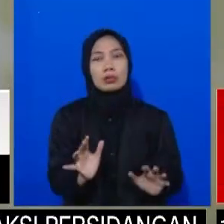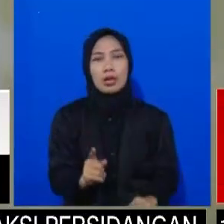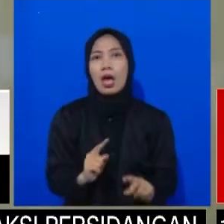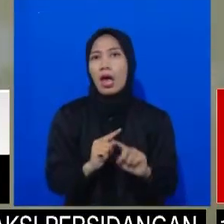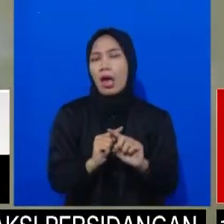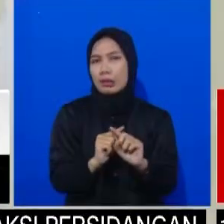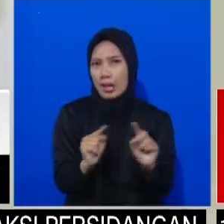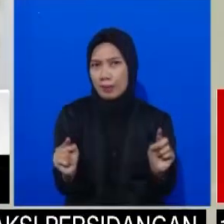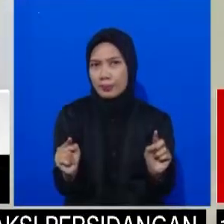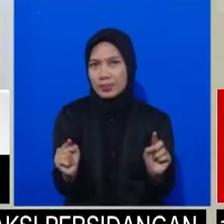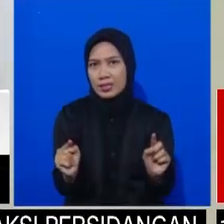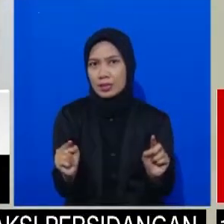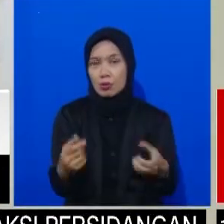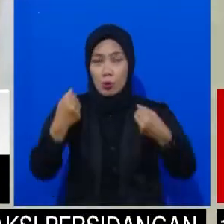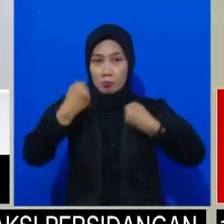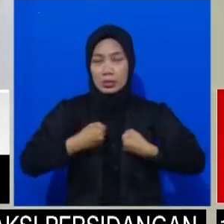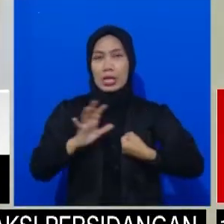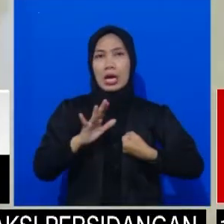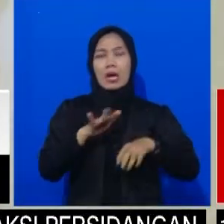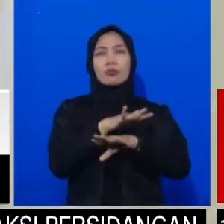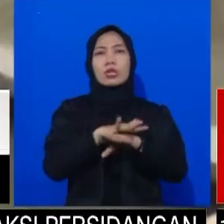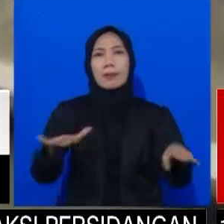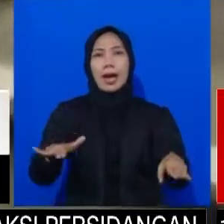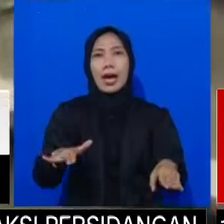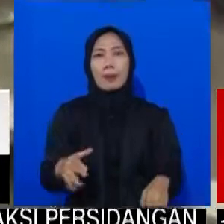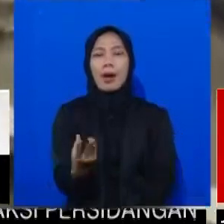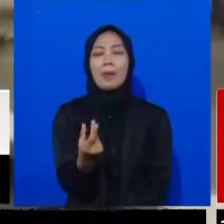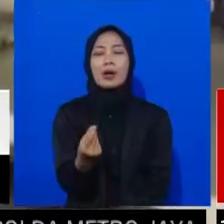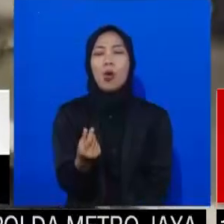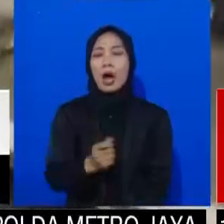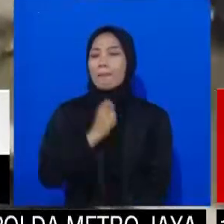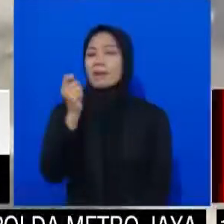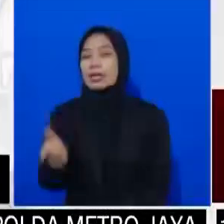karena para terduga pelaku bersedia membayar uang ganti rugi ikan gurami yang dicuri.